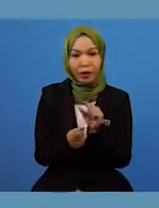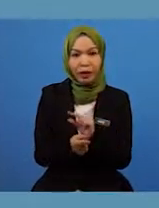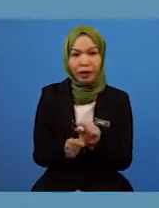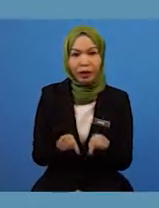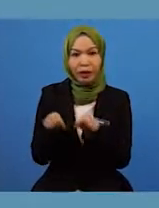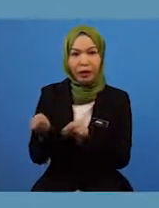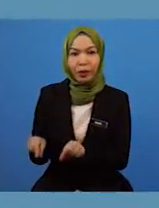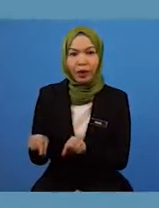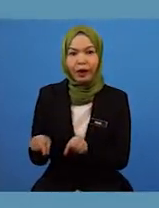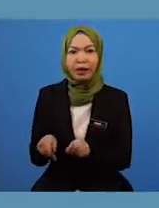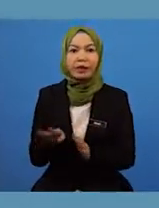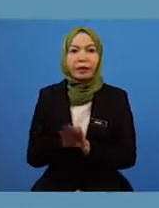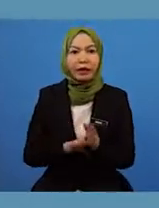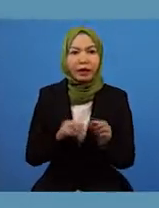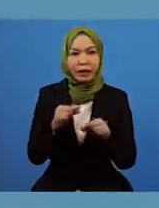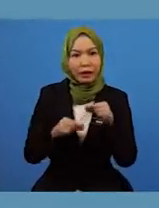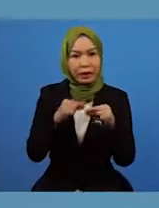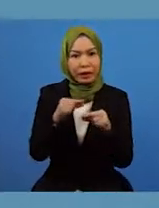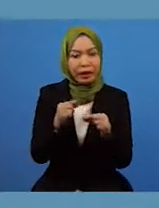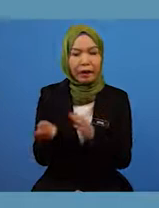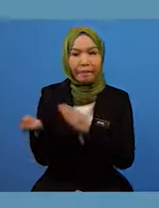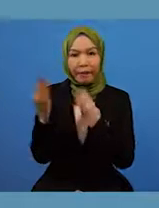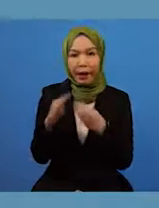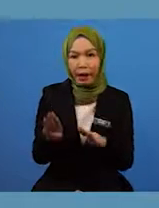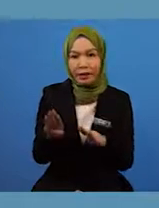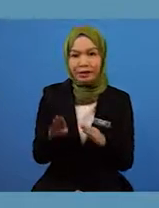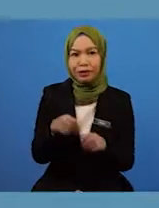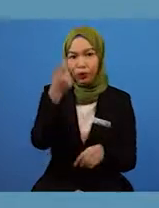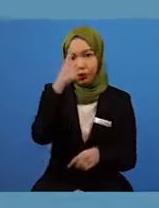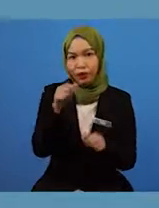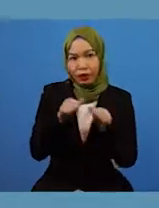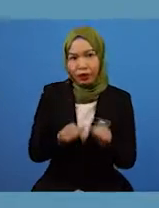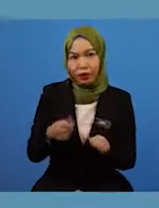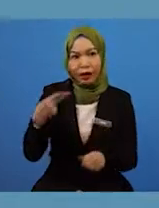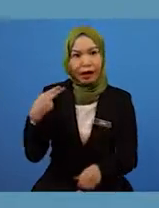nak tentukan haba pembakaran. Itulah jawapannya.